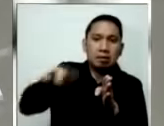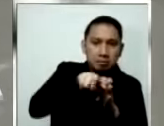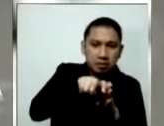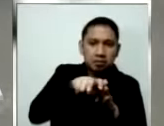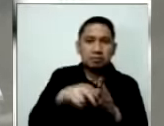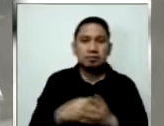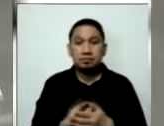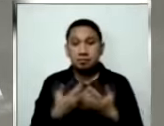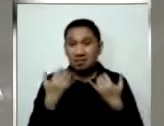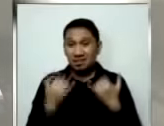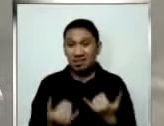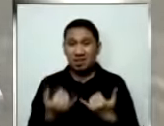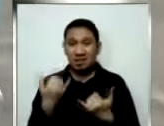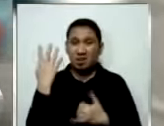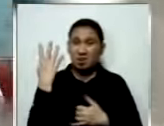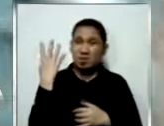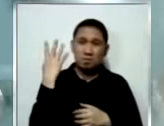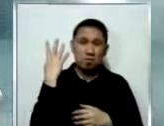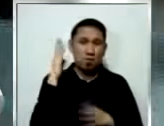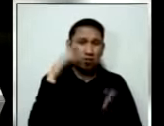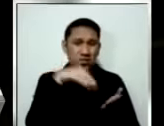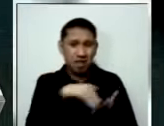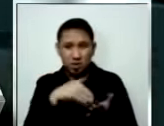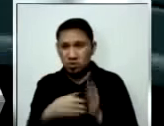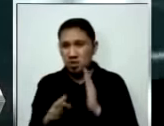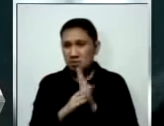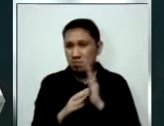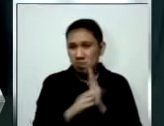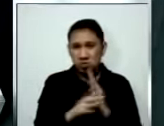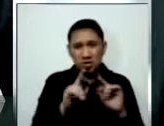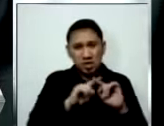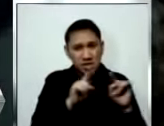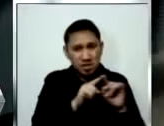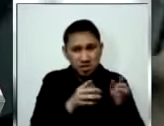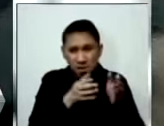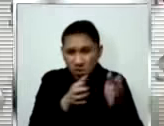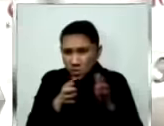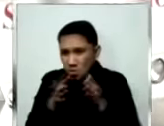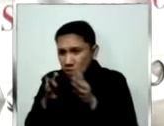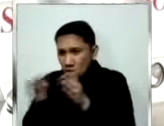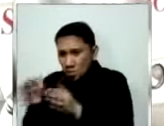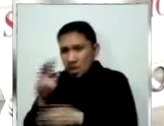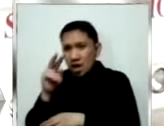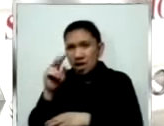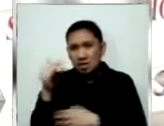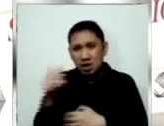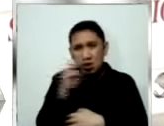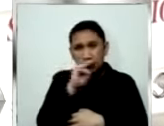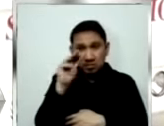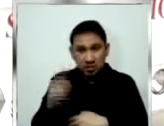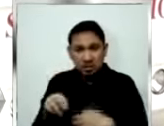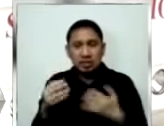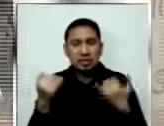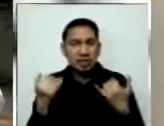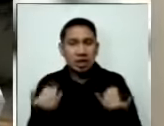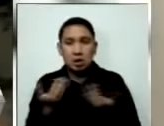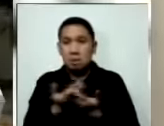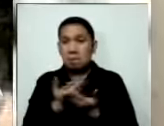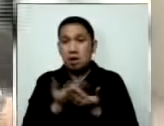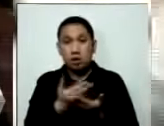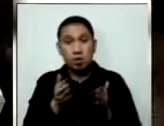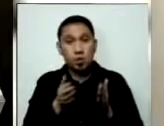Mahigit 4,000 bus sa 31 ruta sa Metro Manila ang bumiyahe ngayong araw. Kabilang na sa mga bagong bukas na ruta ang